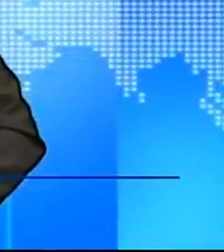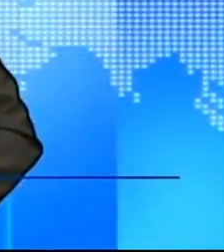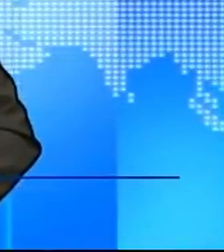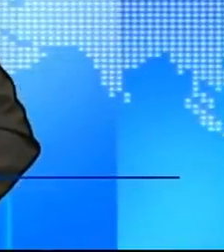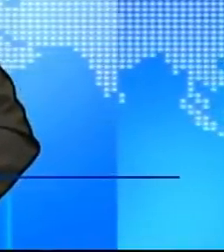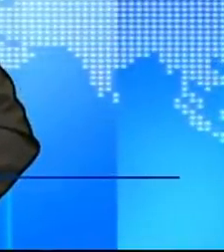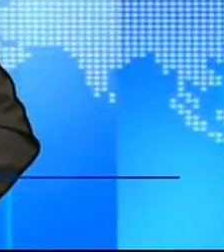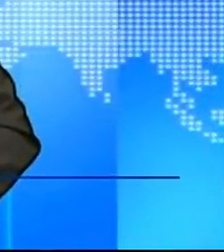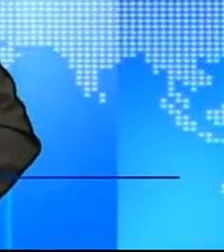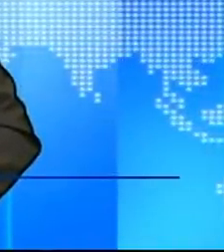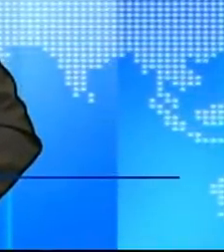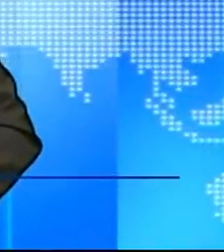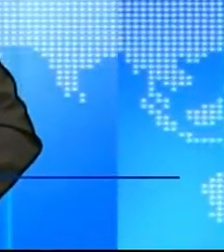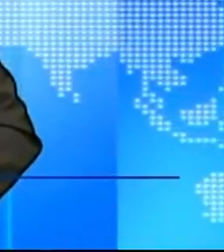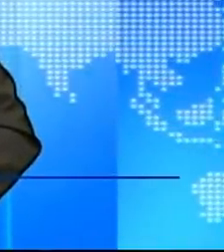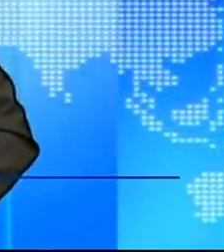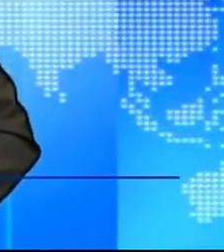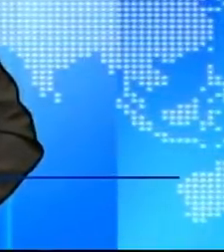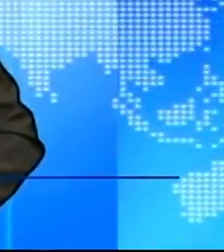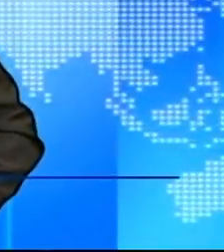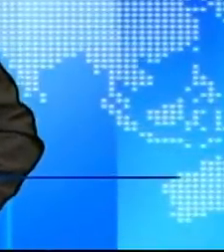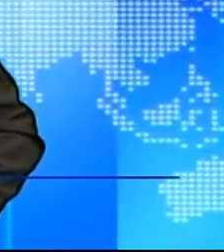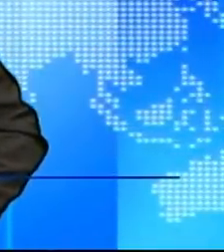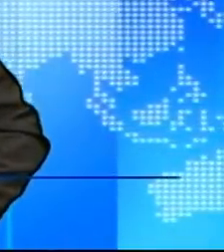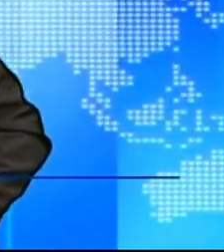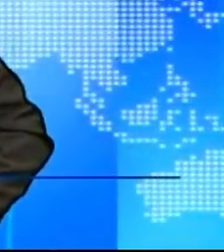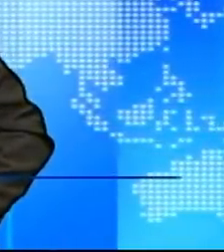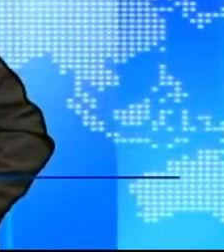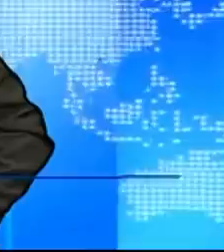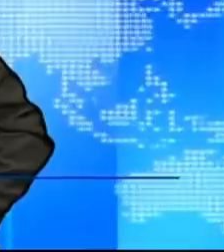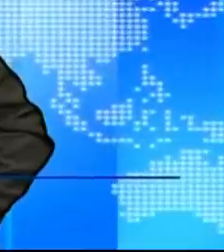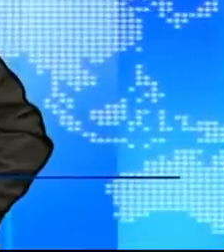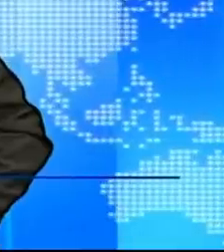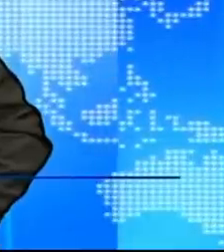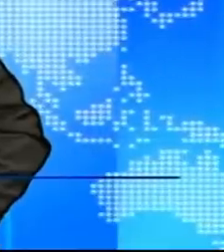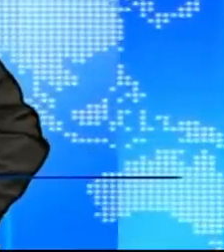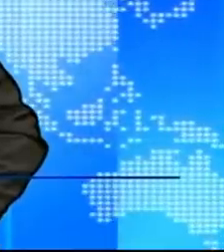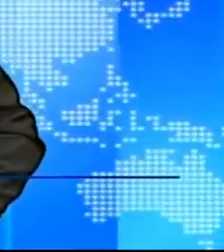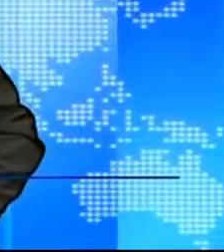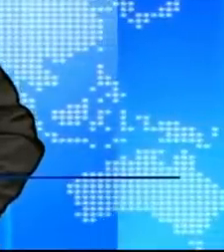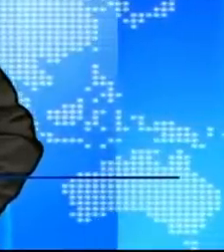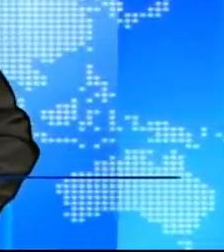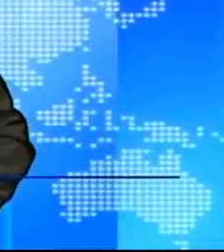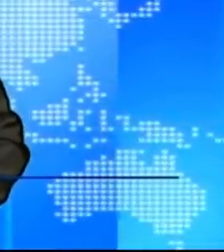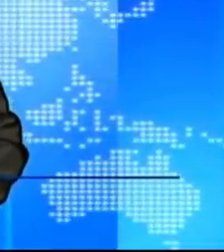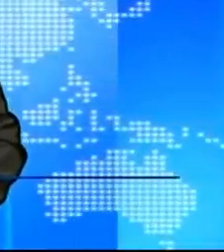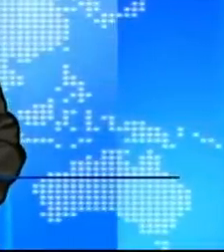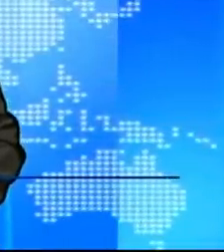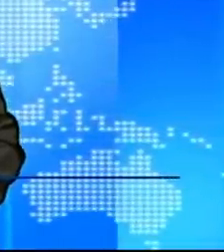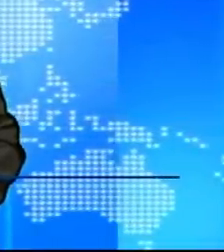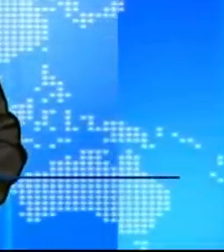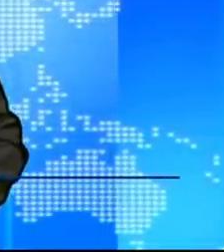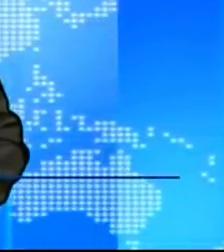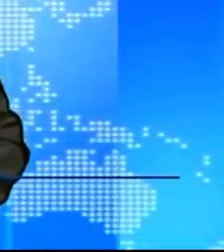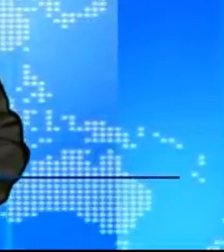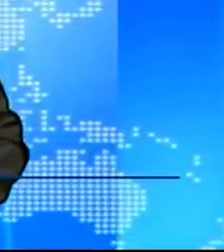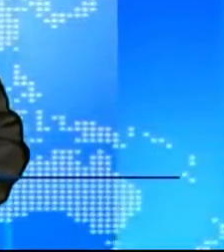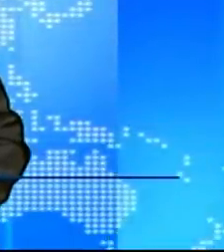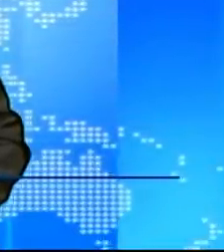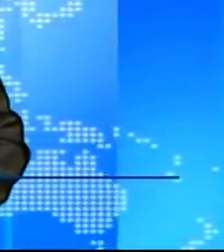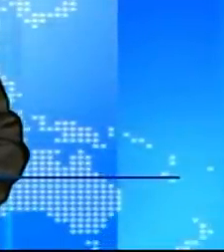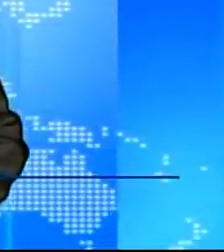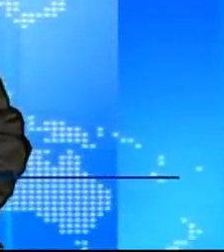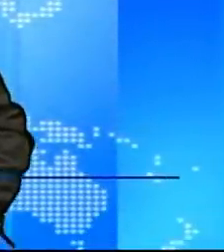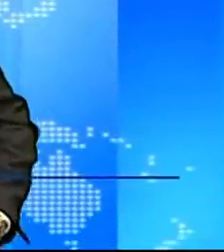comme à l'accoutumée par visioconférence. Plusieurs points étaient inscrits à l'ordre du jour. Voici les comptes rendus de cette réunion avec